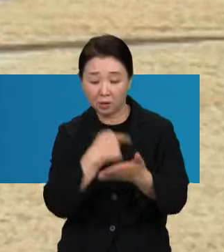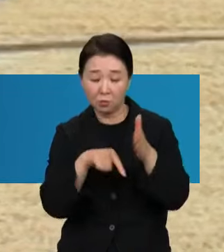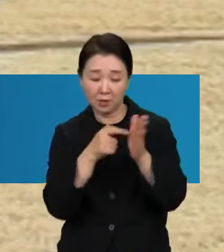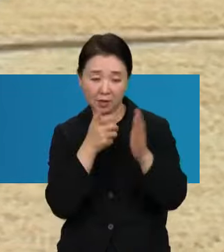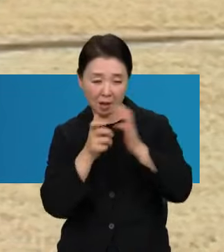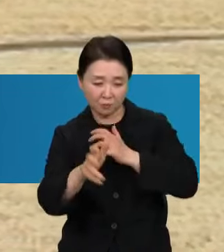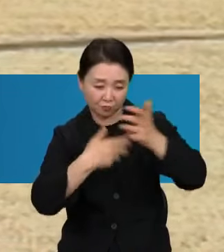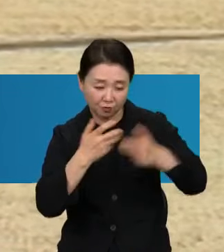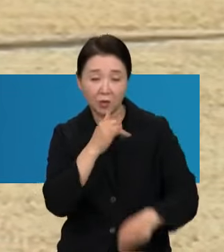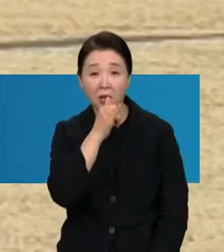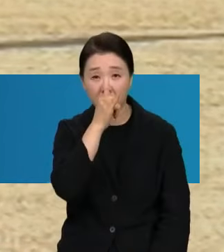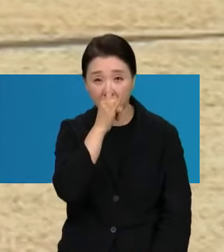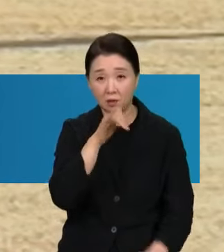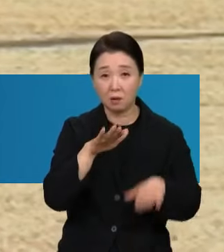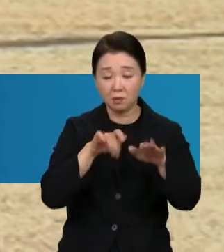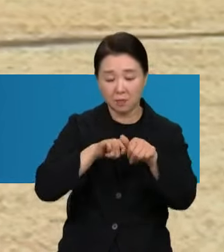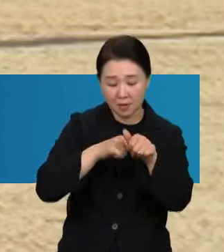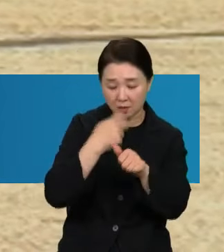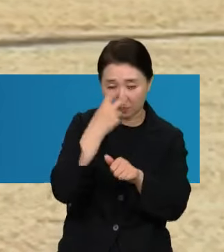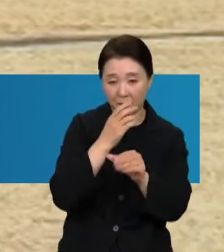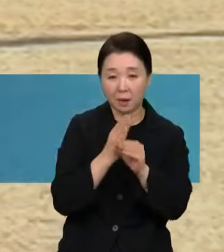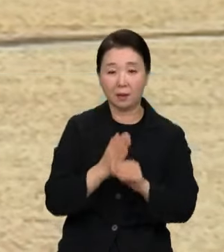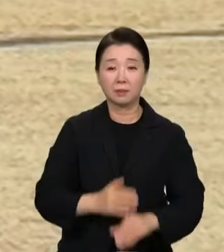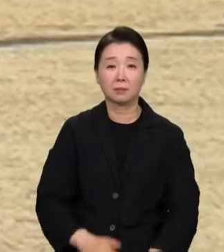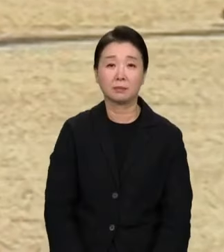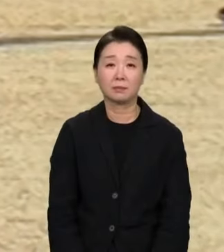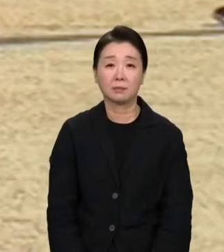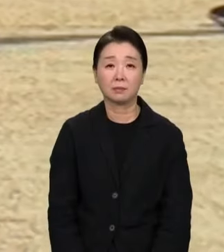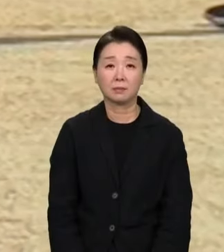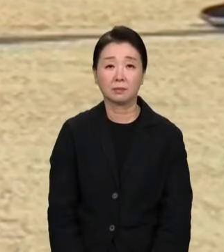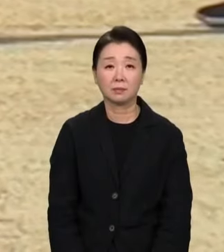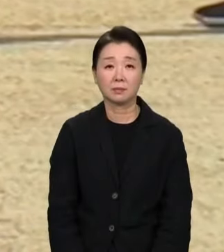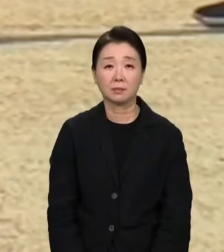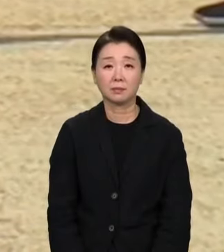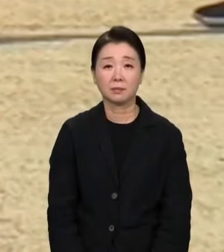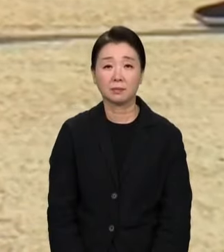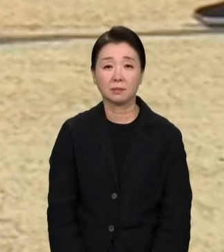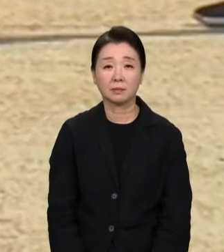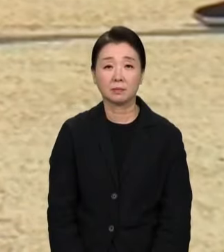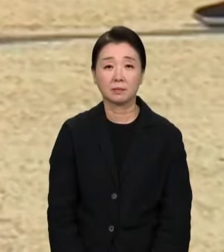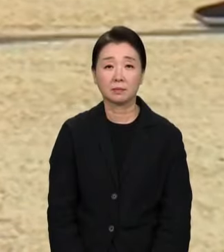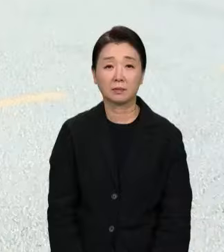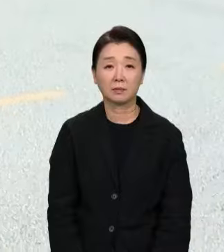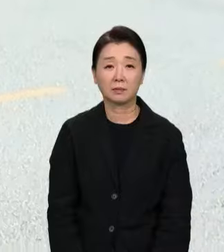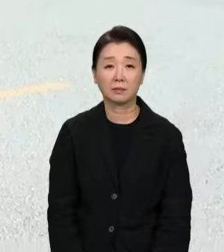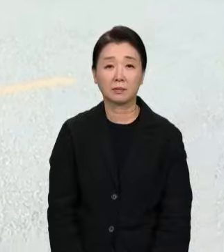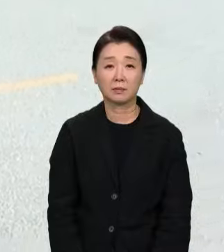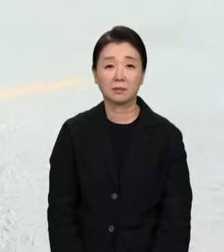압수수색을 벌이며 본격적인 강제 수사에 착수했습니다. 먼저 이은진 기자입니다.